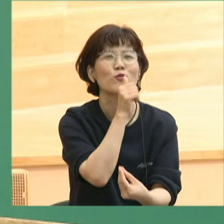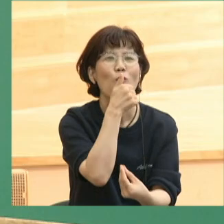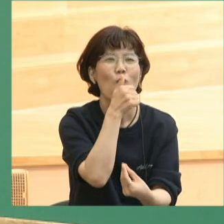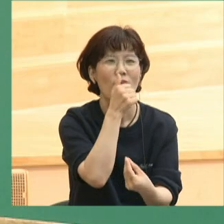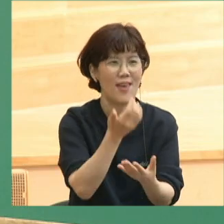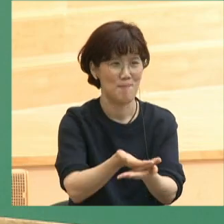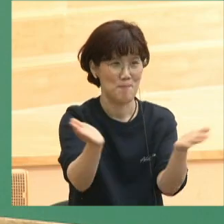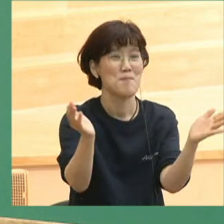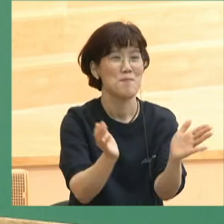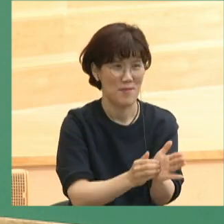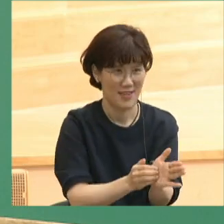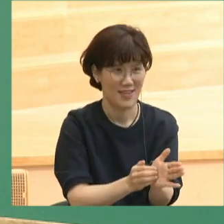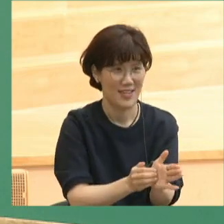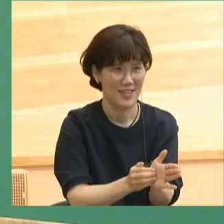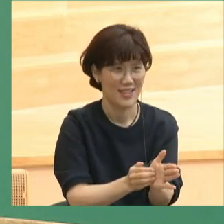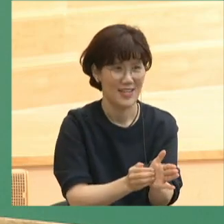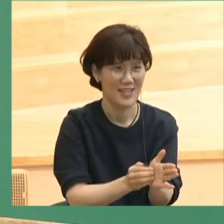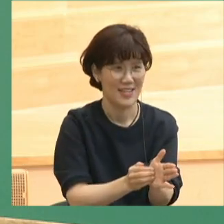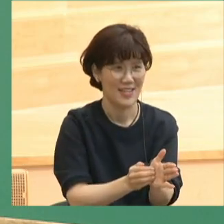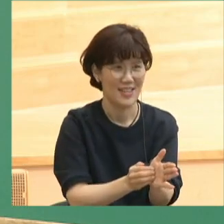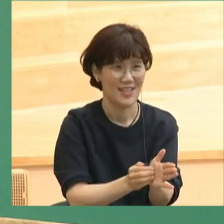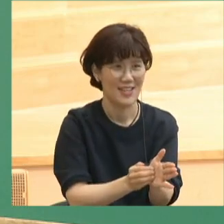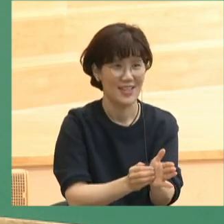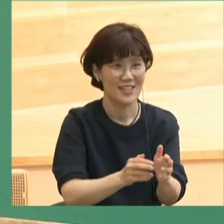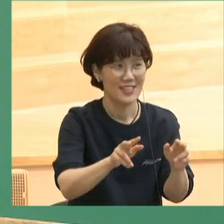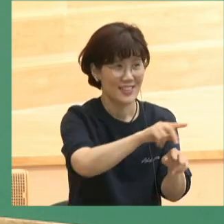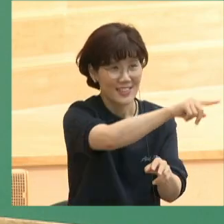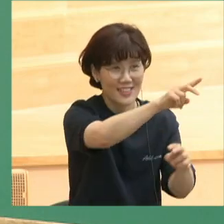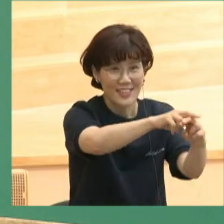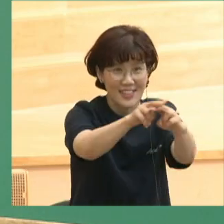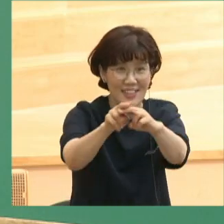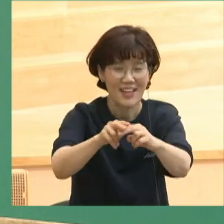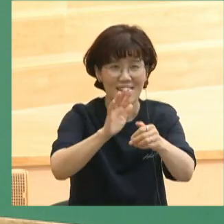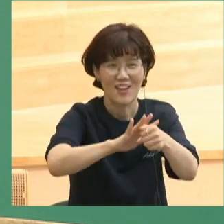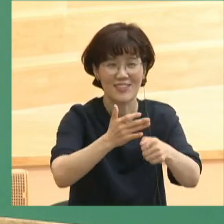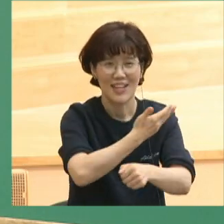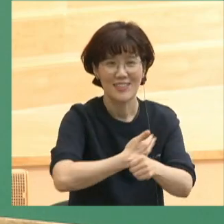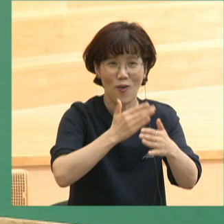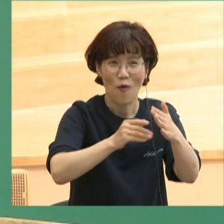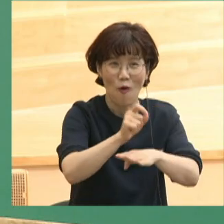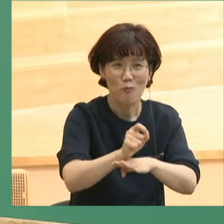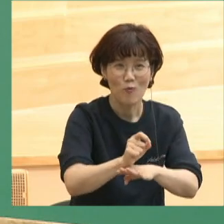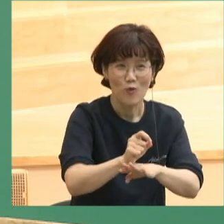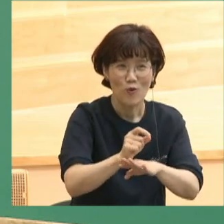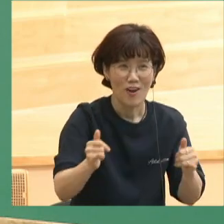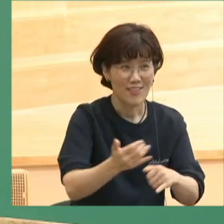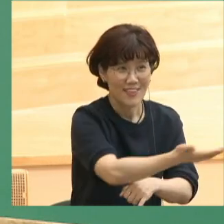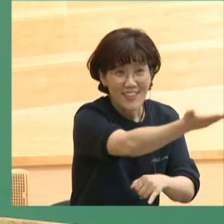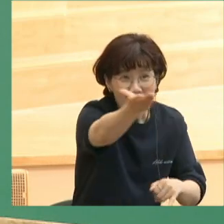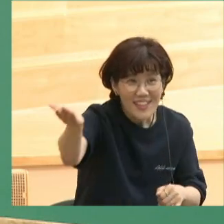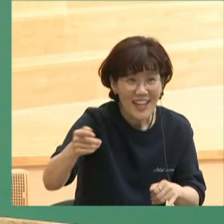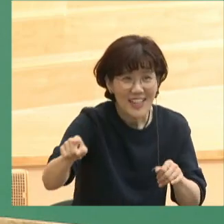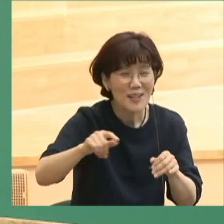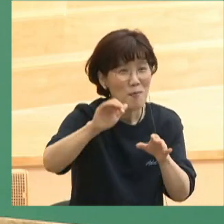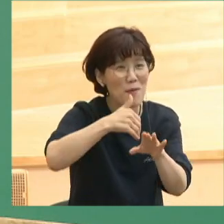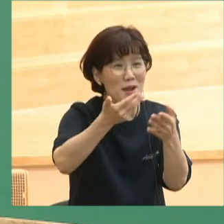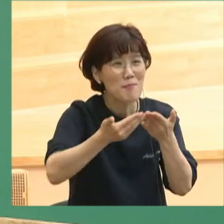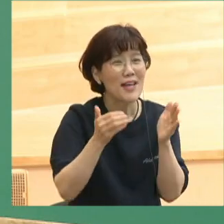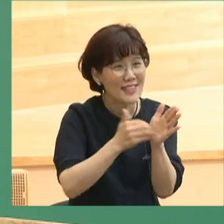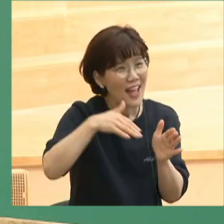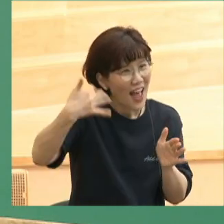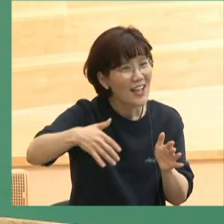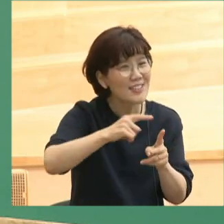하신 거예요. 자, 이 자리에 경산시 공무원 여러분들이요, 이런 메일을 받았습니까? 안